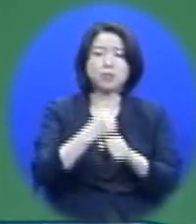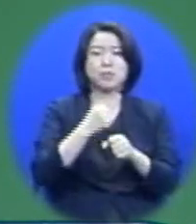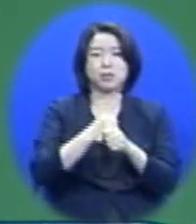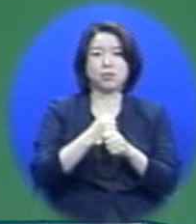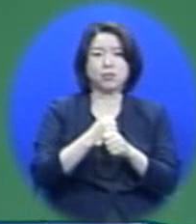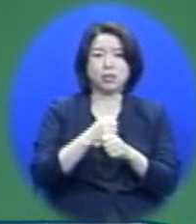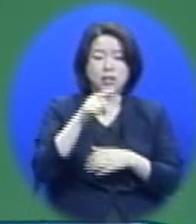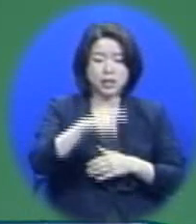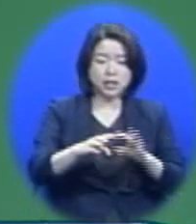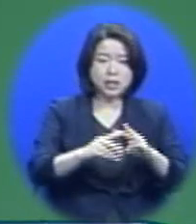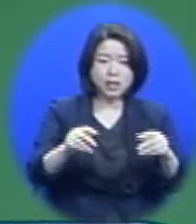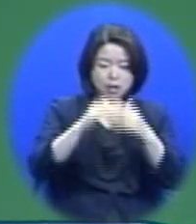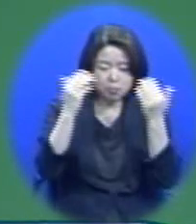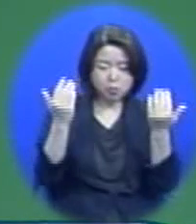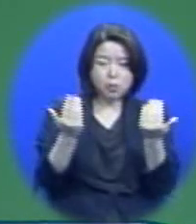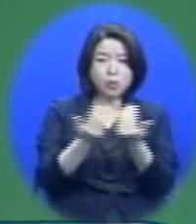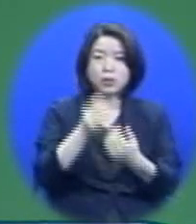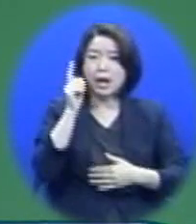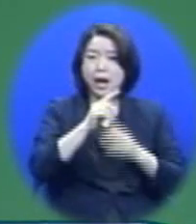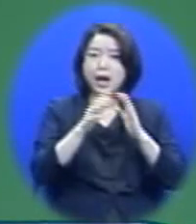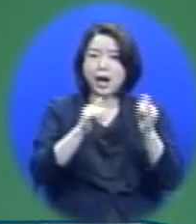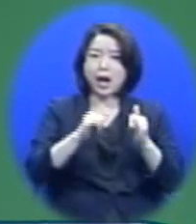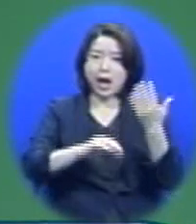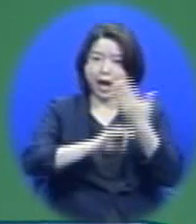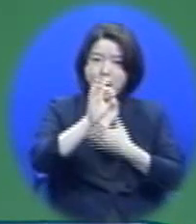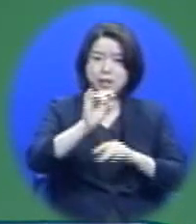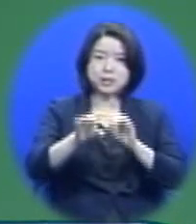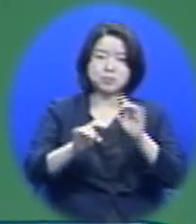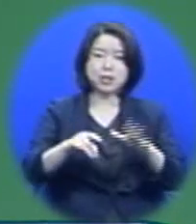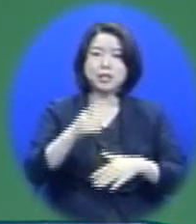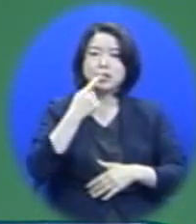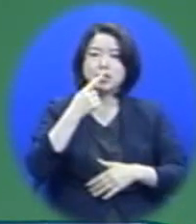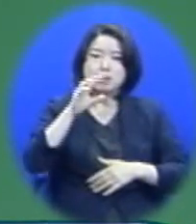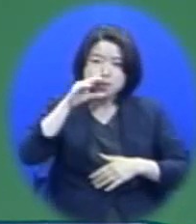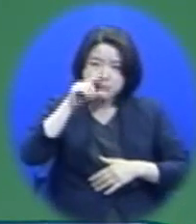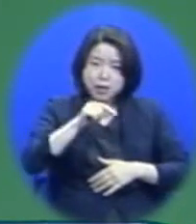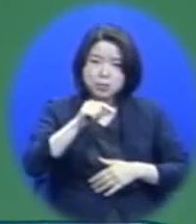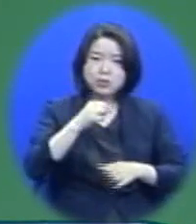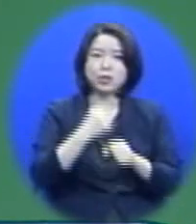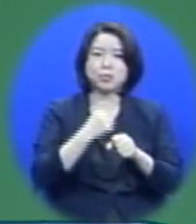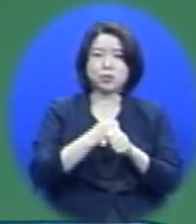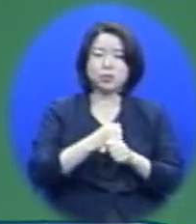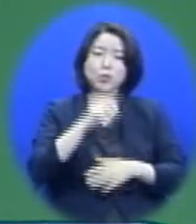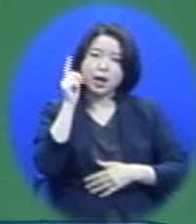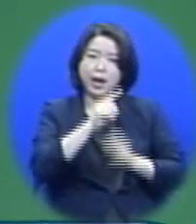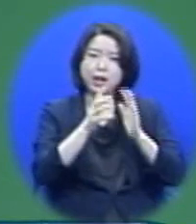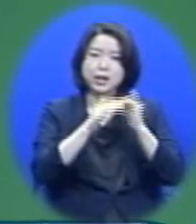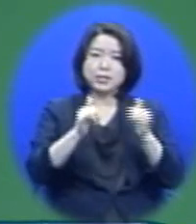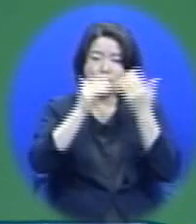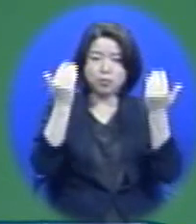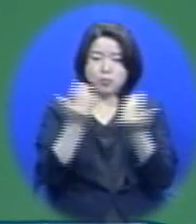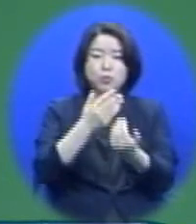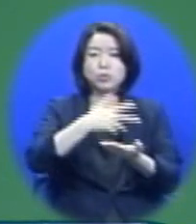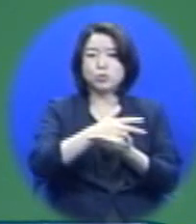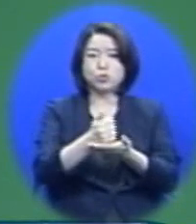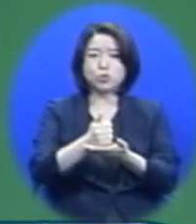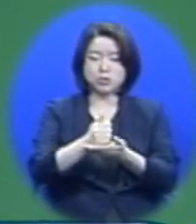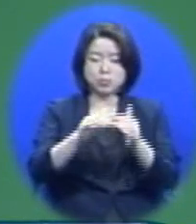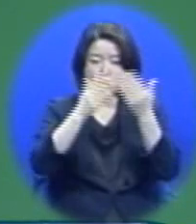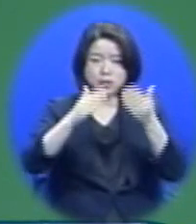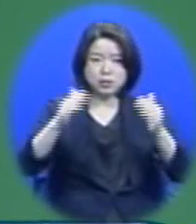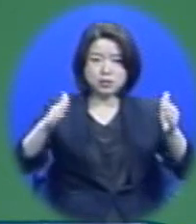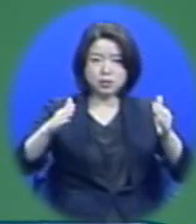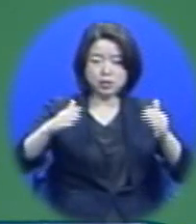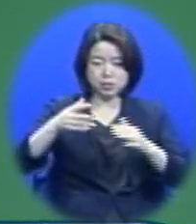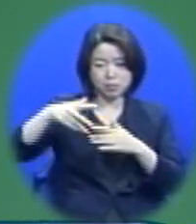이 땅의 모든 악인들에게 아침마다 입을 다물게 하고 사악한 자들을 모두 주님의 성에서